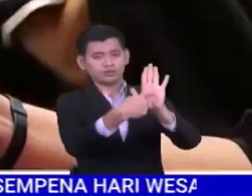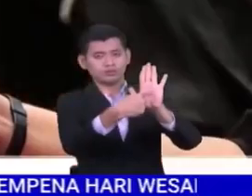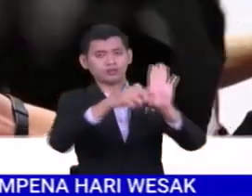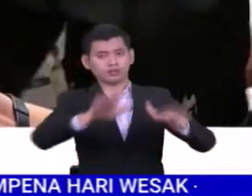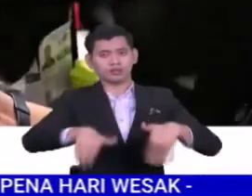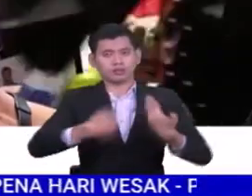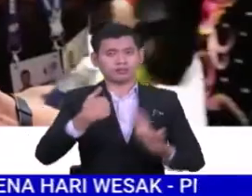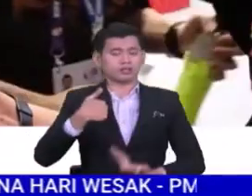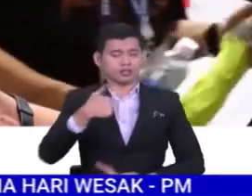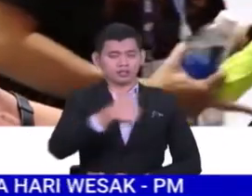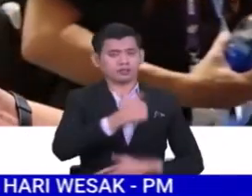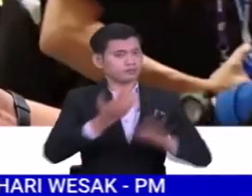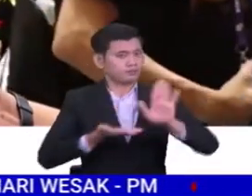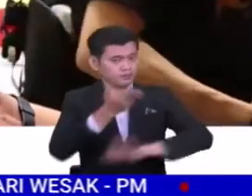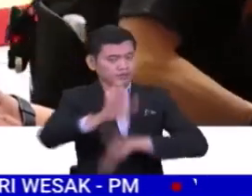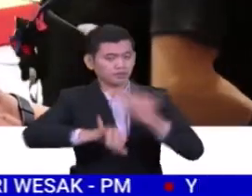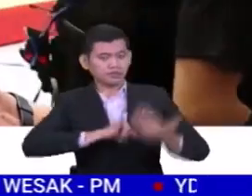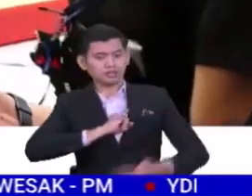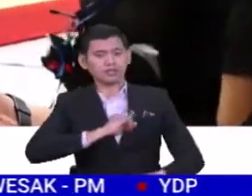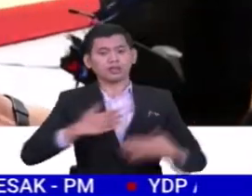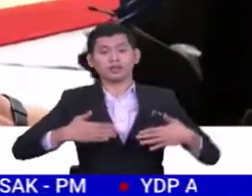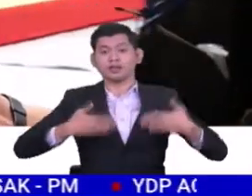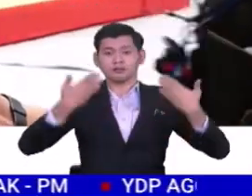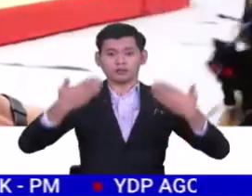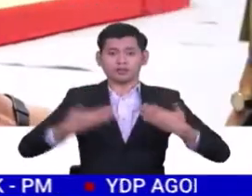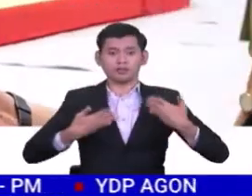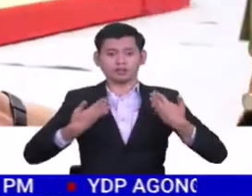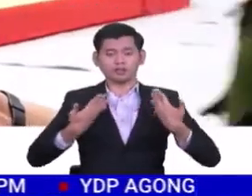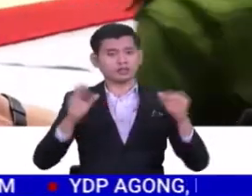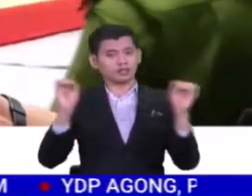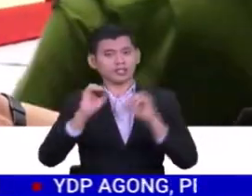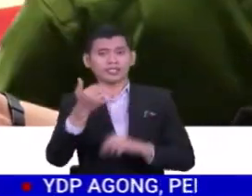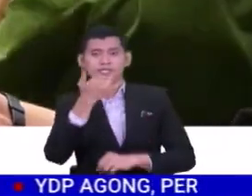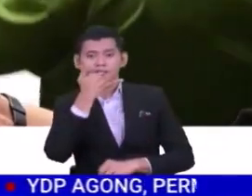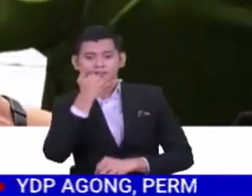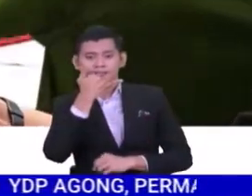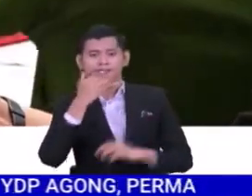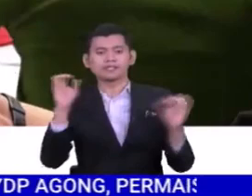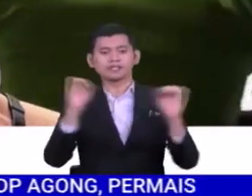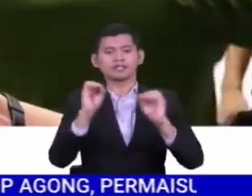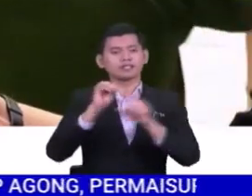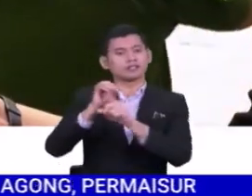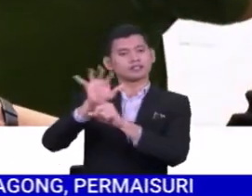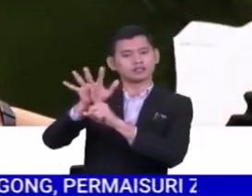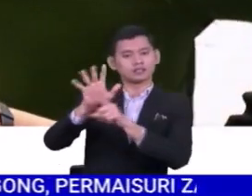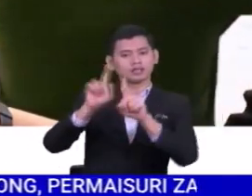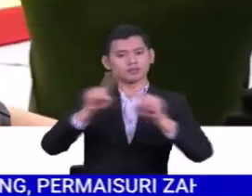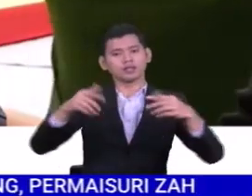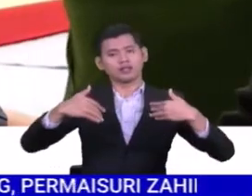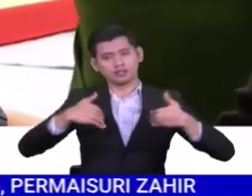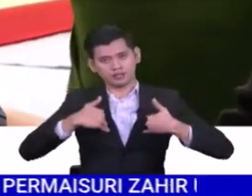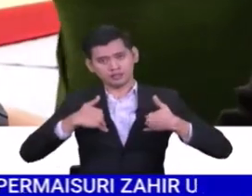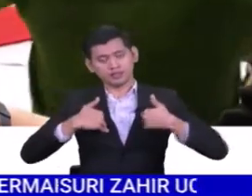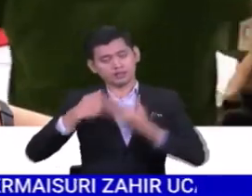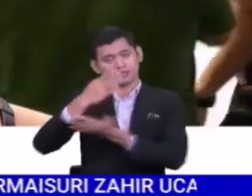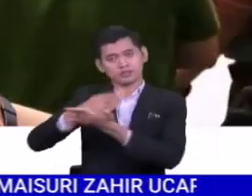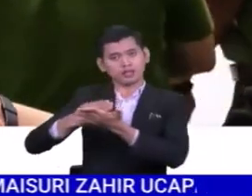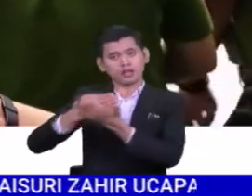I am a bit, I happy. Some of the athlete, mereka tak ada mistake, tak ada deduct point. But some of the athlete,